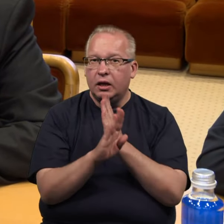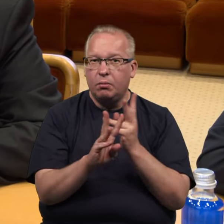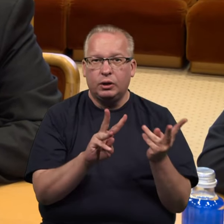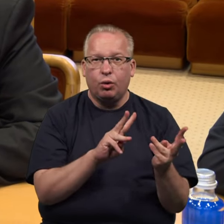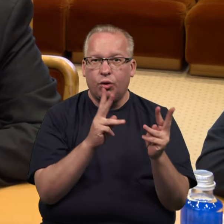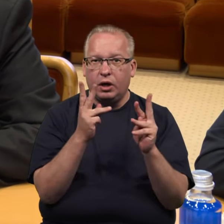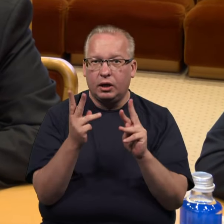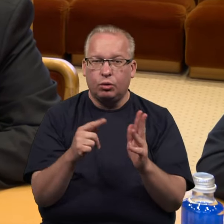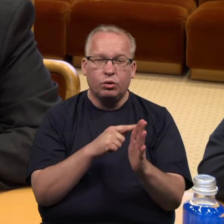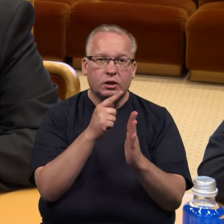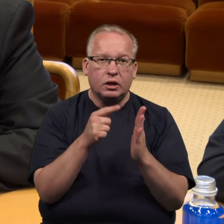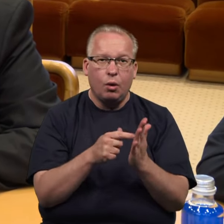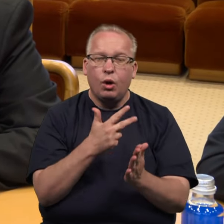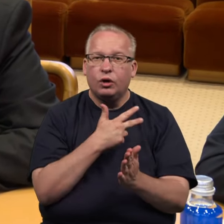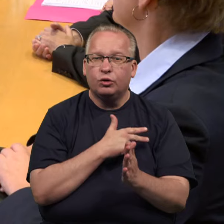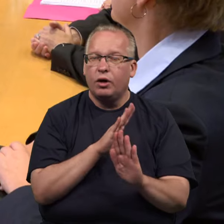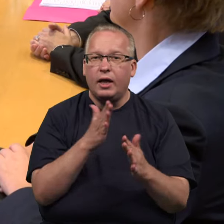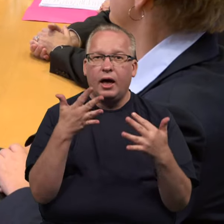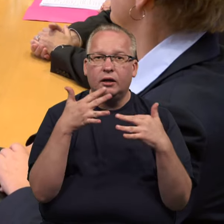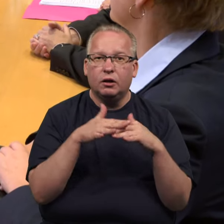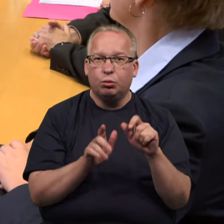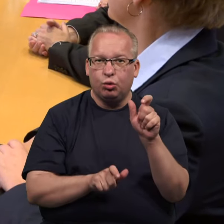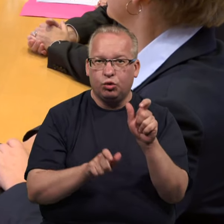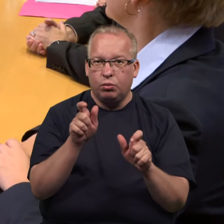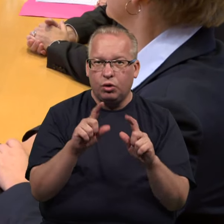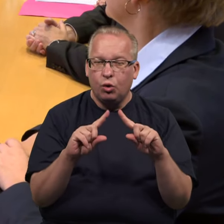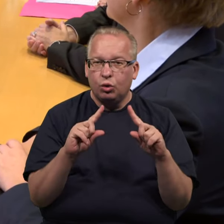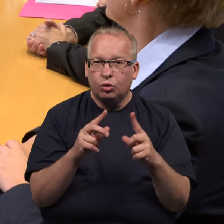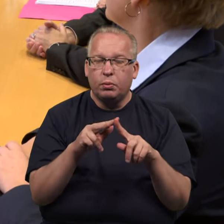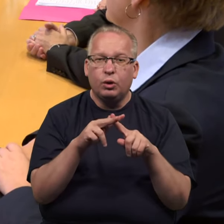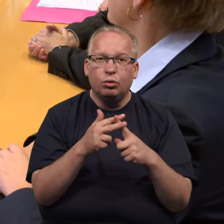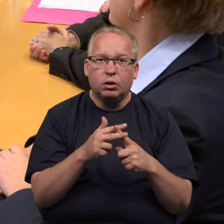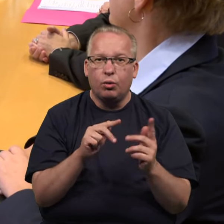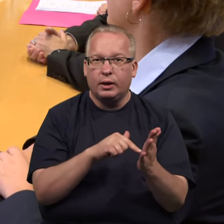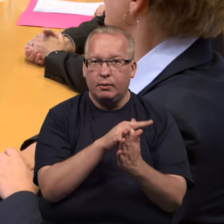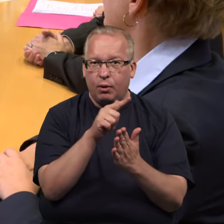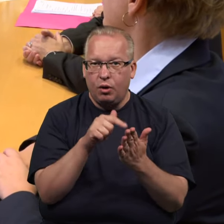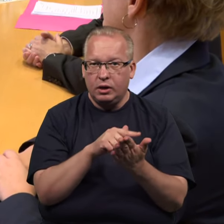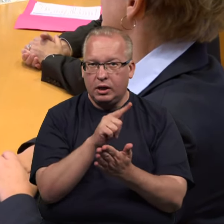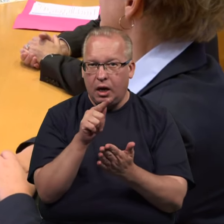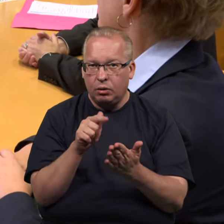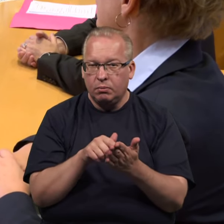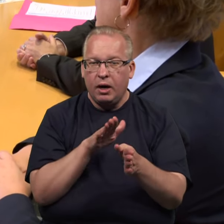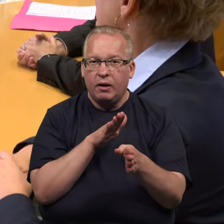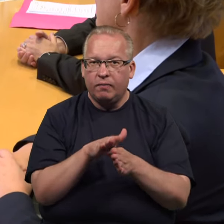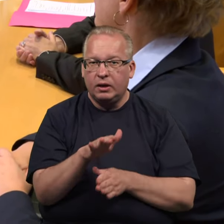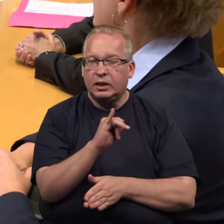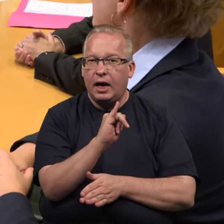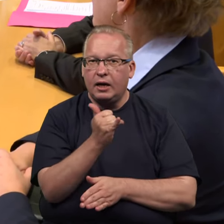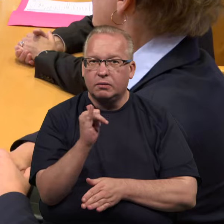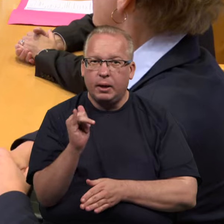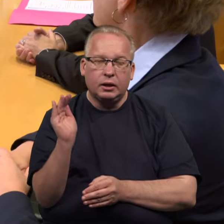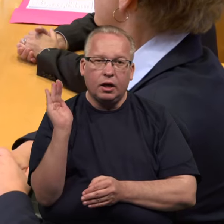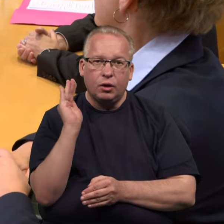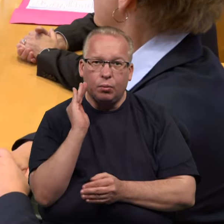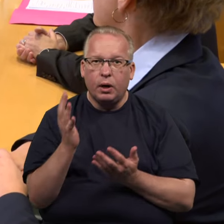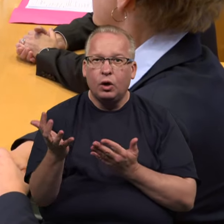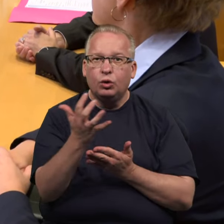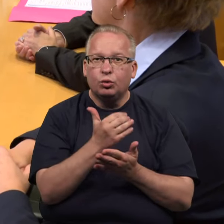klausimais, socialiai neadaptuotų asmenų sulaikymo nutraukimo klausimais. Vyksta ekspertiniai klausimai,